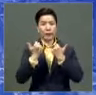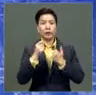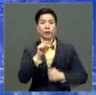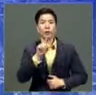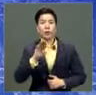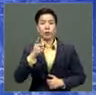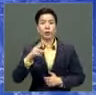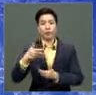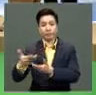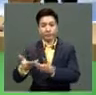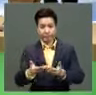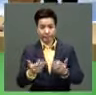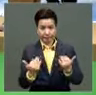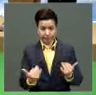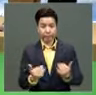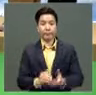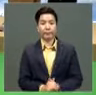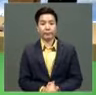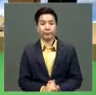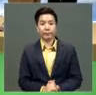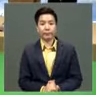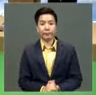บคเรียนเชิญครับ